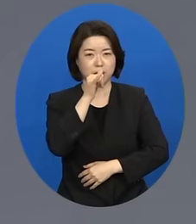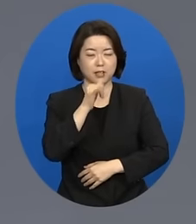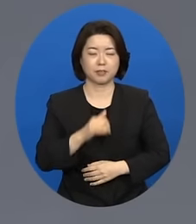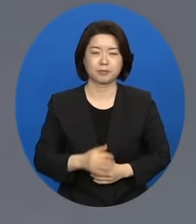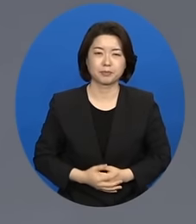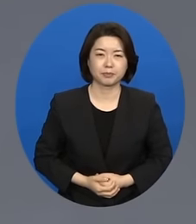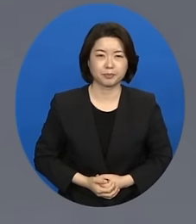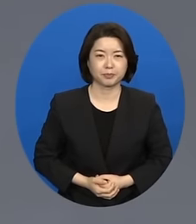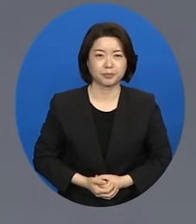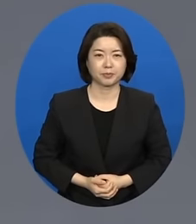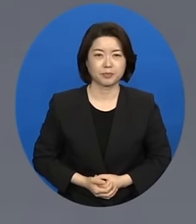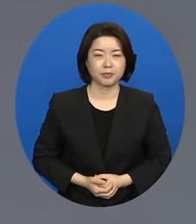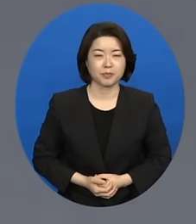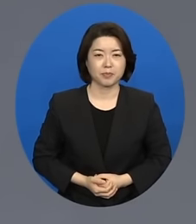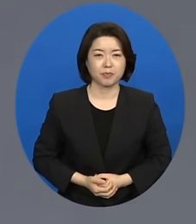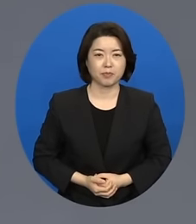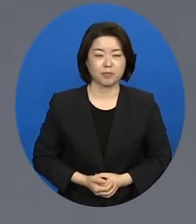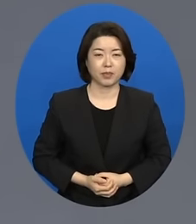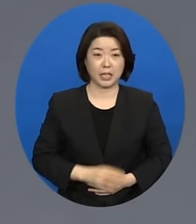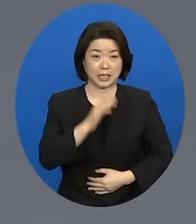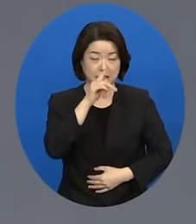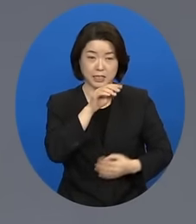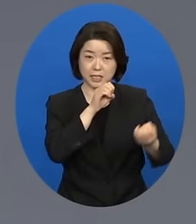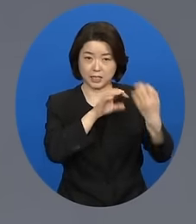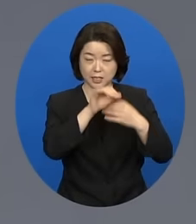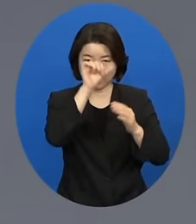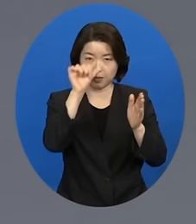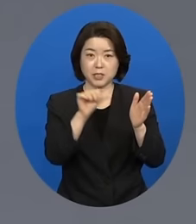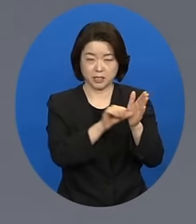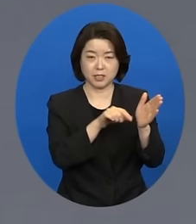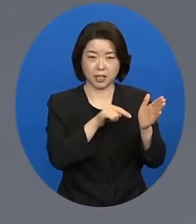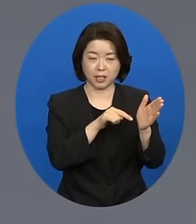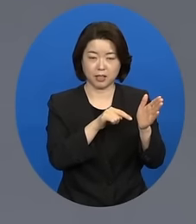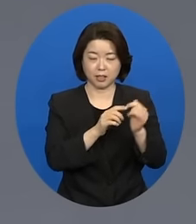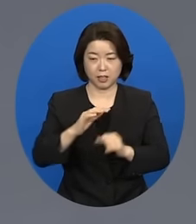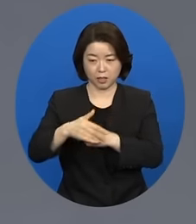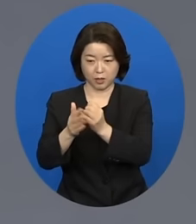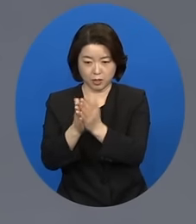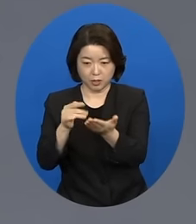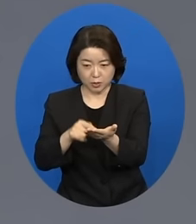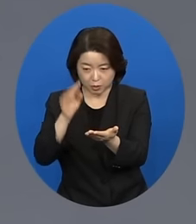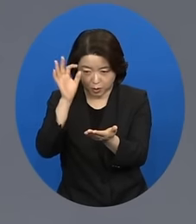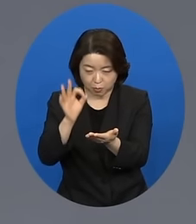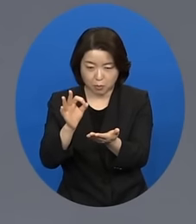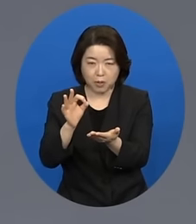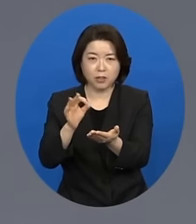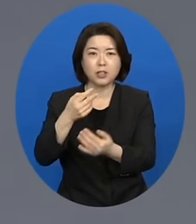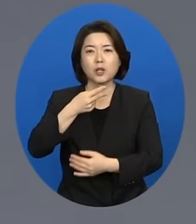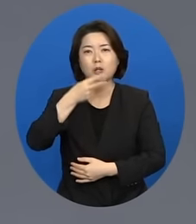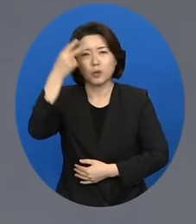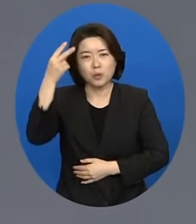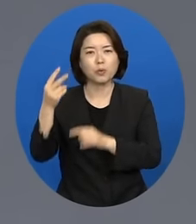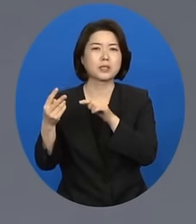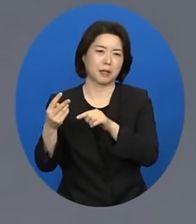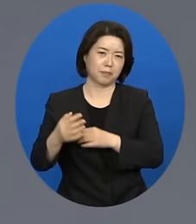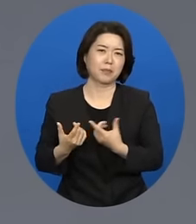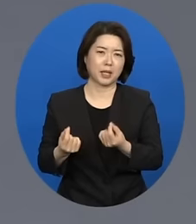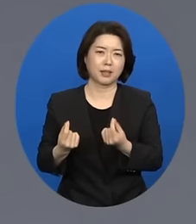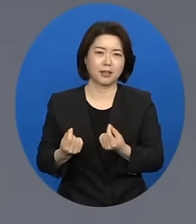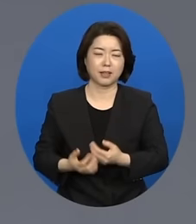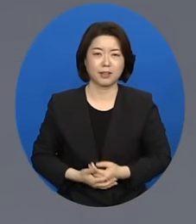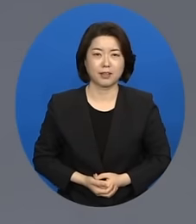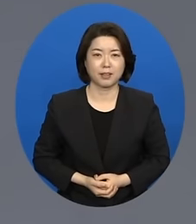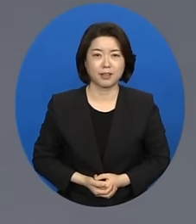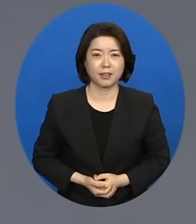것이죠. 오답 인생이라고 하면 성경에서 요셉과 같은 사람이 또 누가 있을까요?